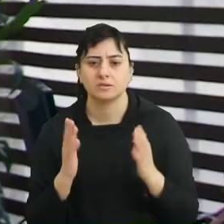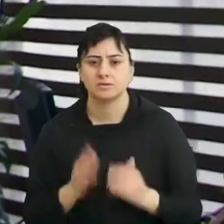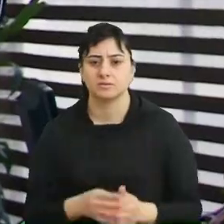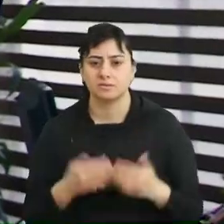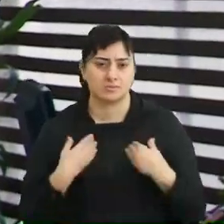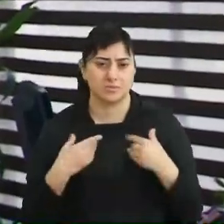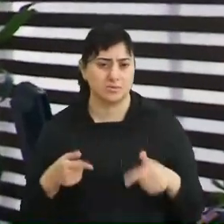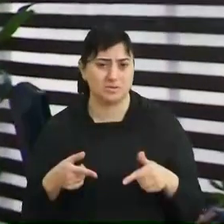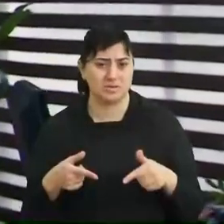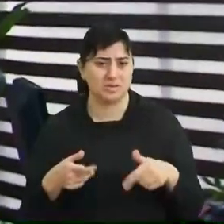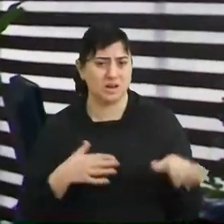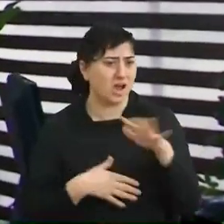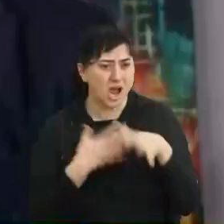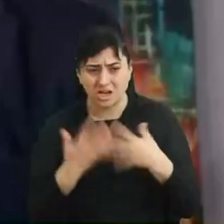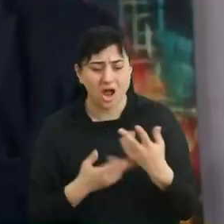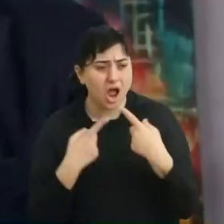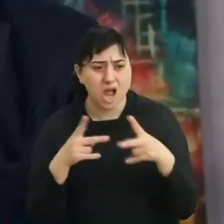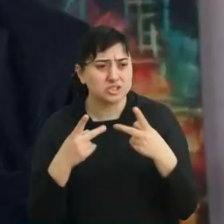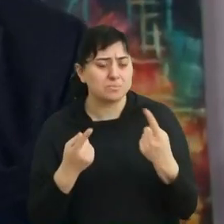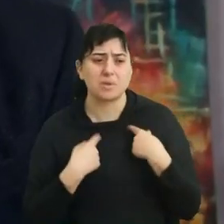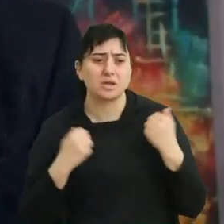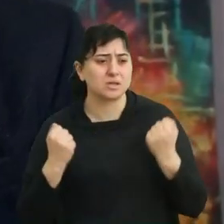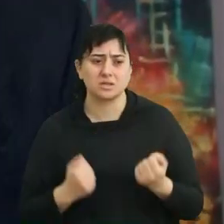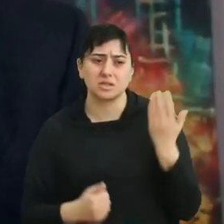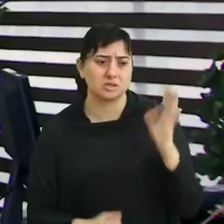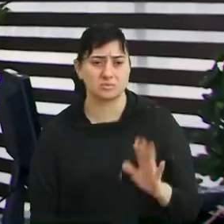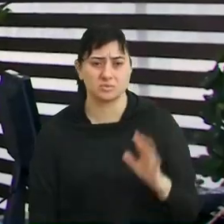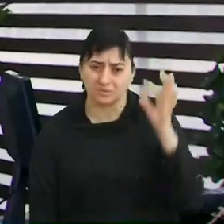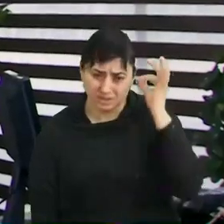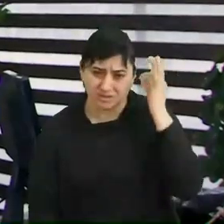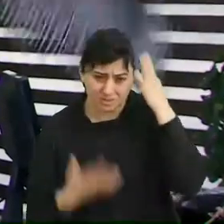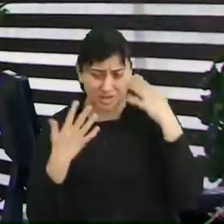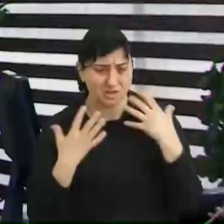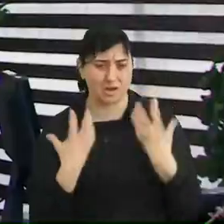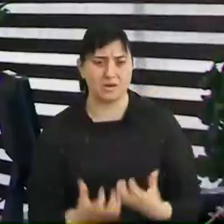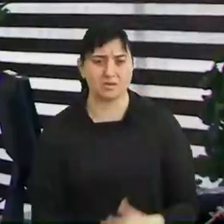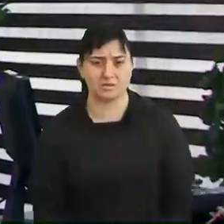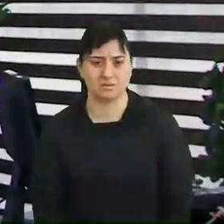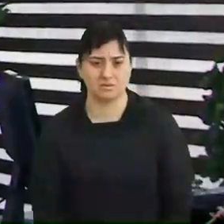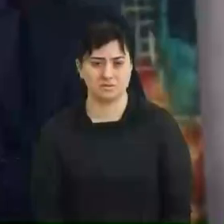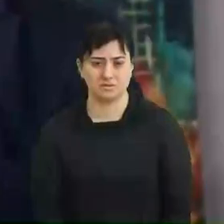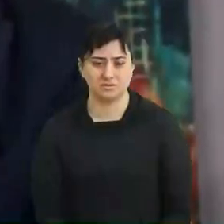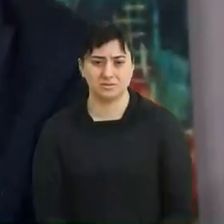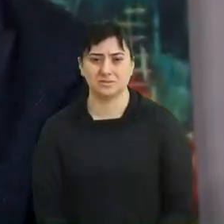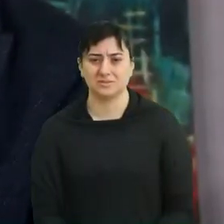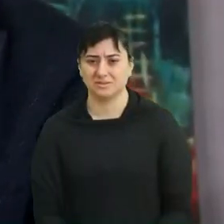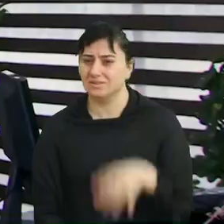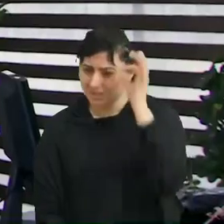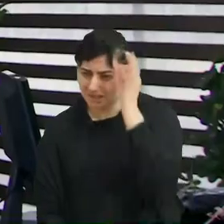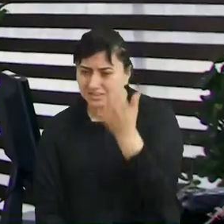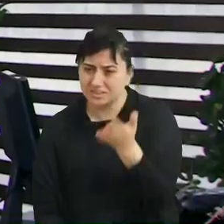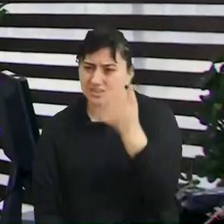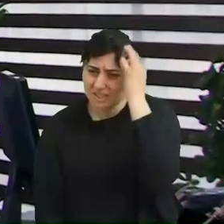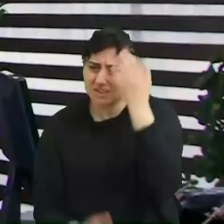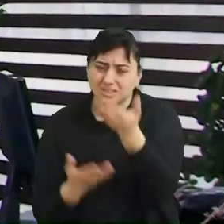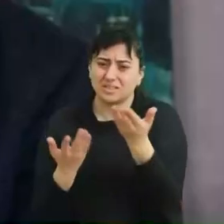ben? Yani buradaki olan şeyleri açıklamadan siz bana... Ben hiçbir yere gitmem Sarp Bey. Bakın saçlarım başlarım ne hale geldi benim ya. Saçın başımı mı?